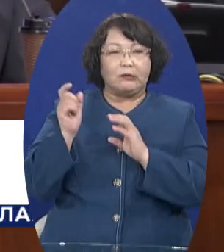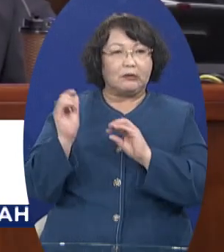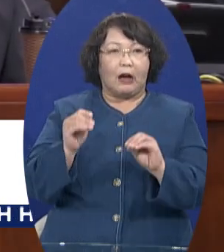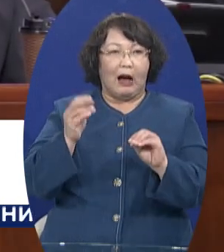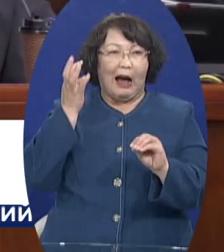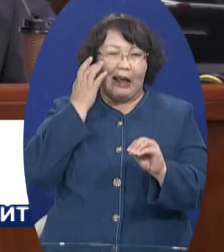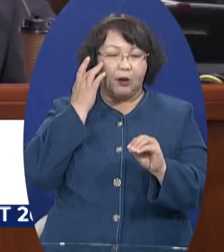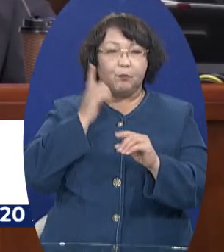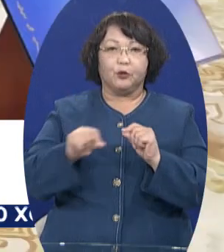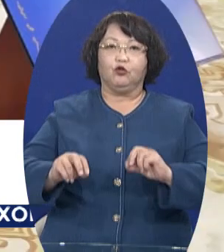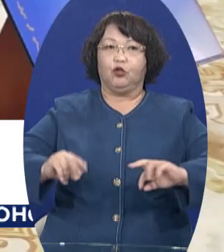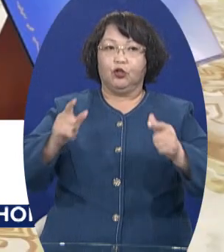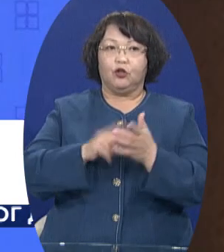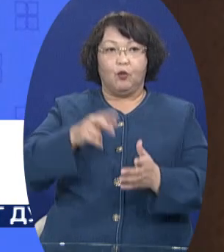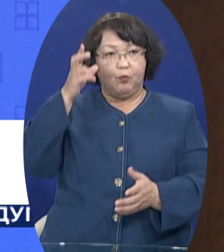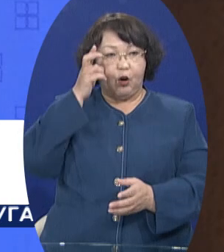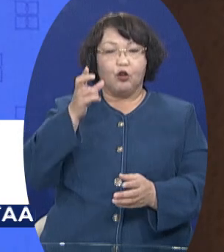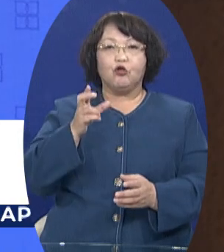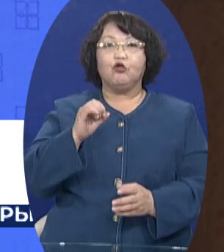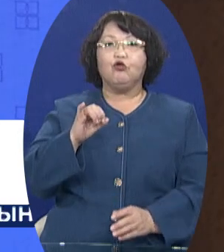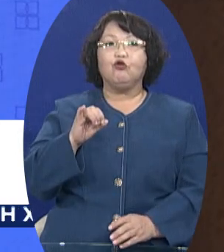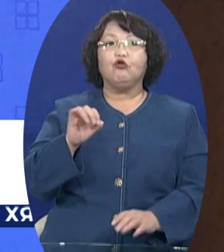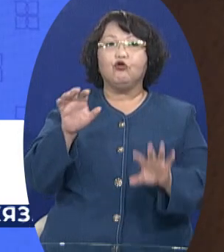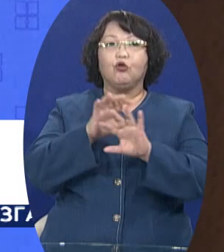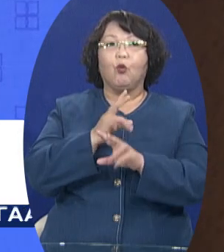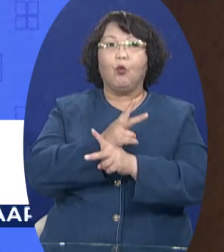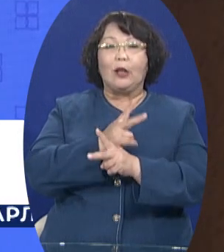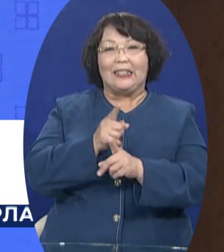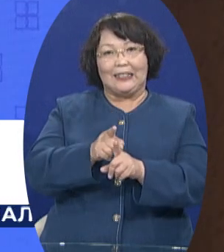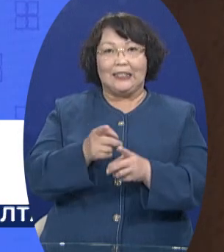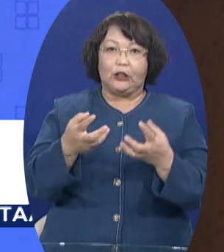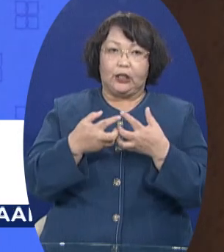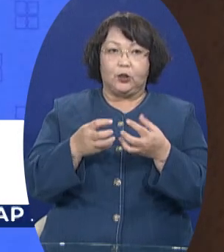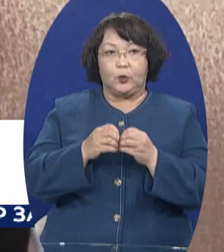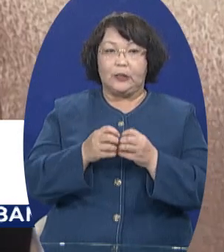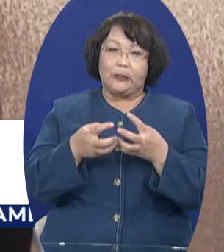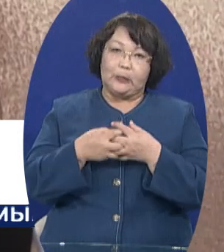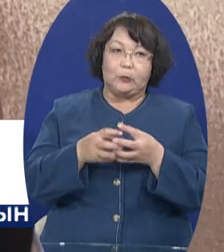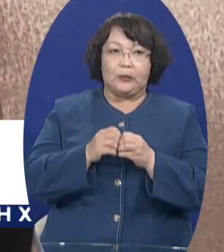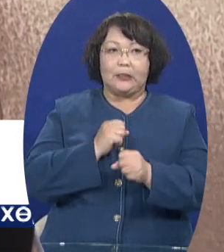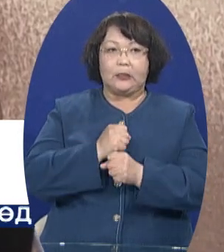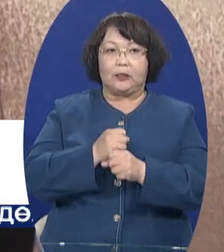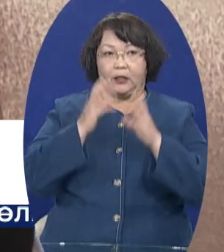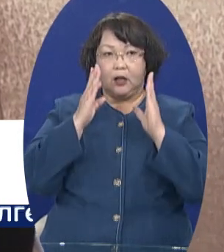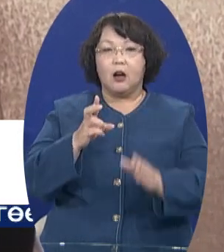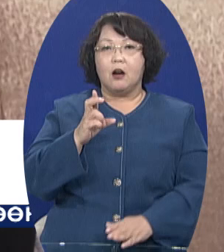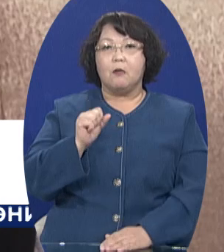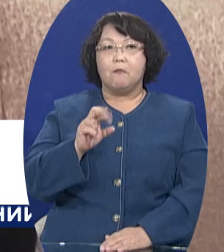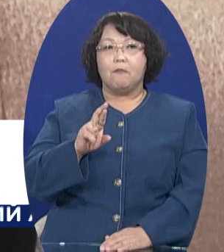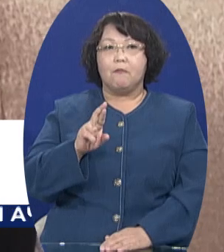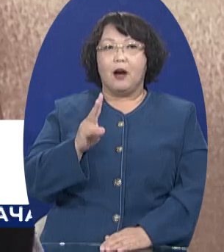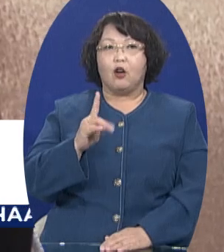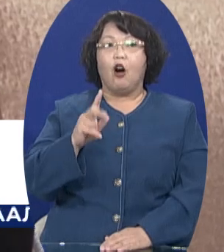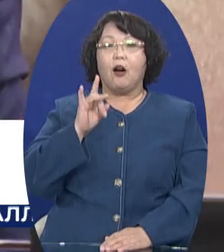өөрчлөх шаардлагатай. Боловсролын ерхий хуулийг үүнд нийцүүлэхийг зорьсон гэдгийг онцоллоо. За үүнээс гадна Баян-Онгор аймгийн